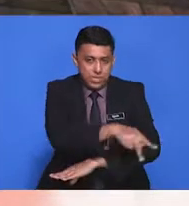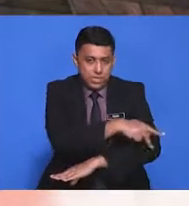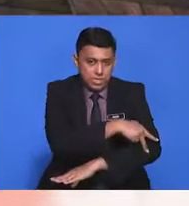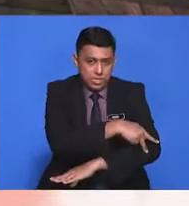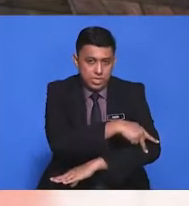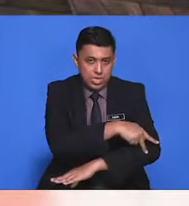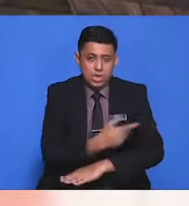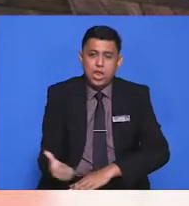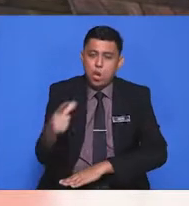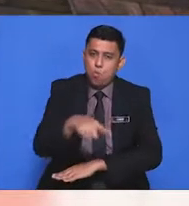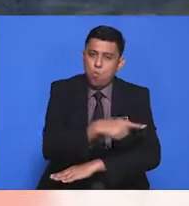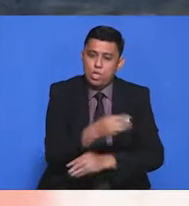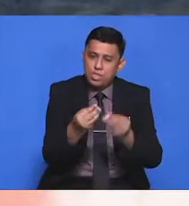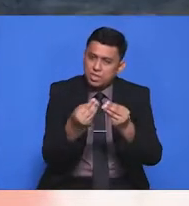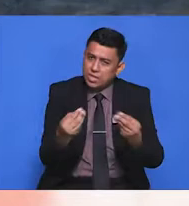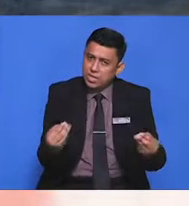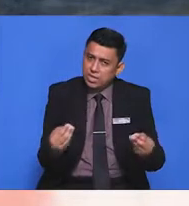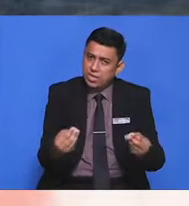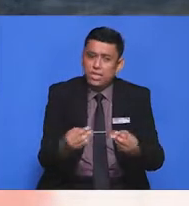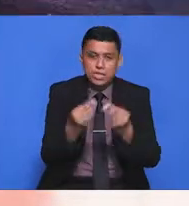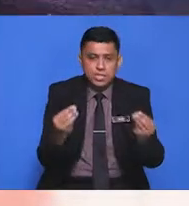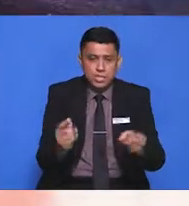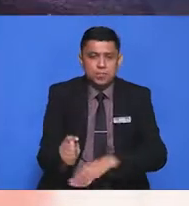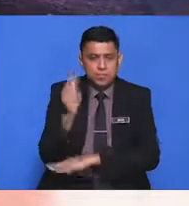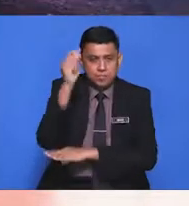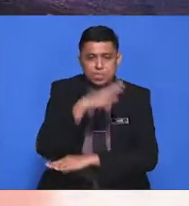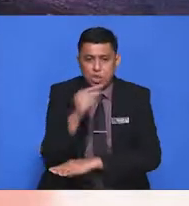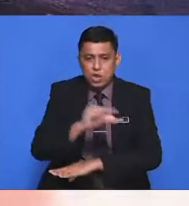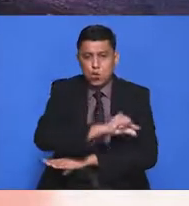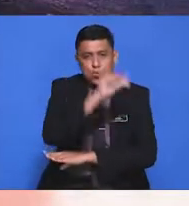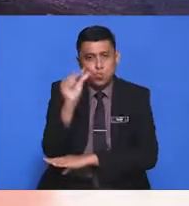tanah pamah, tanah tinggi dan gunung berapi.